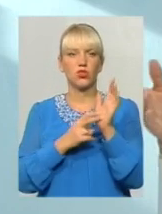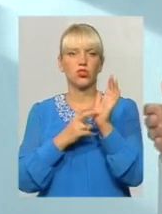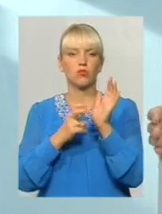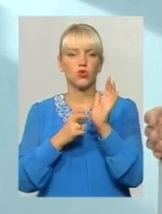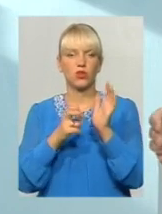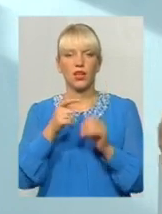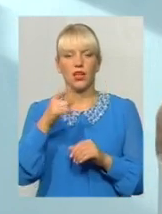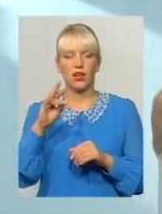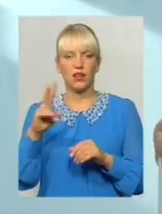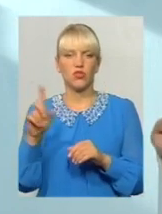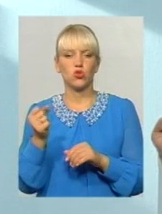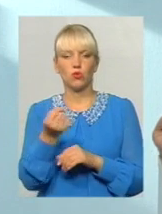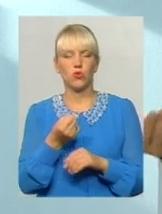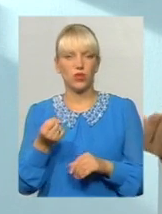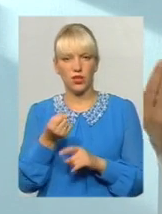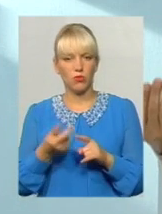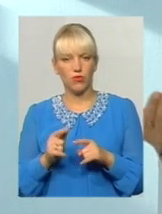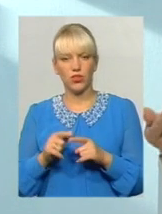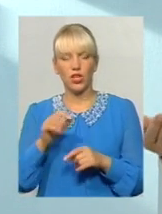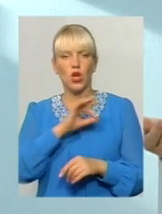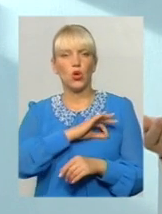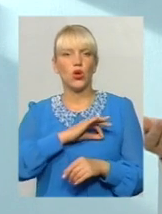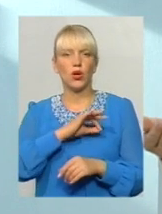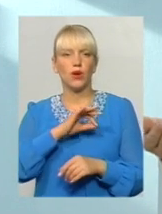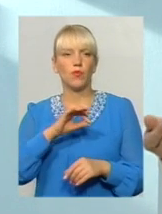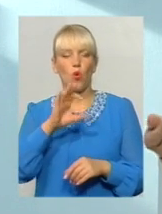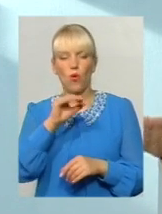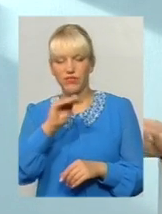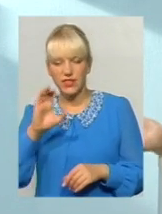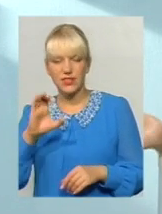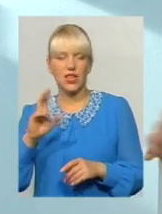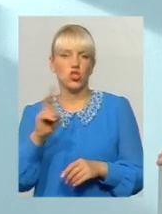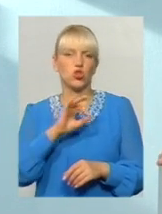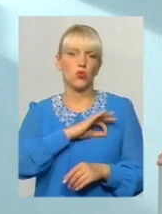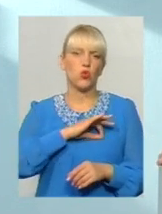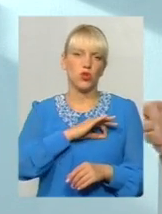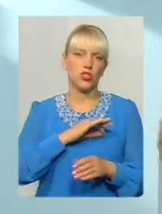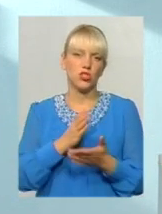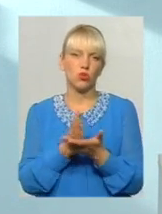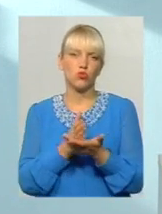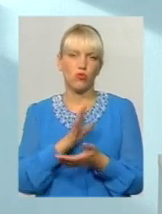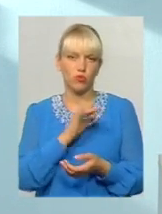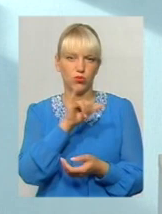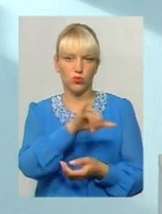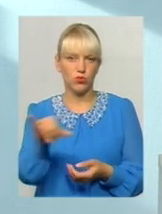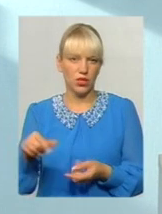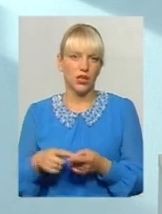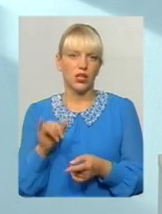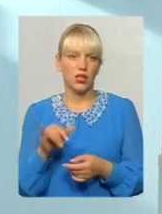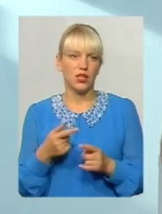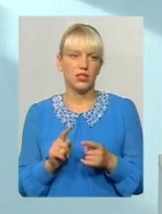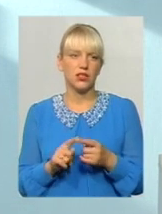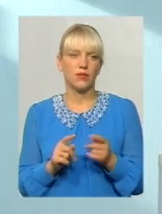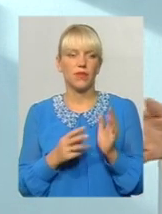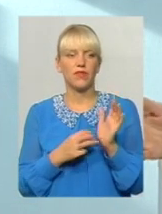отримувати центральний офіс, щоб отримувати юристів. 700 гривень в рік – це 56 гривень, так? Да? Місяць. Да, 56 гривень в місяць, да, це буде там